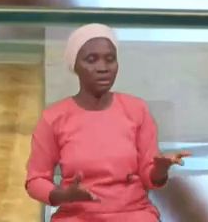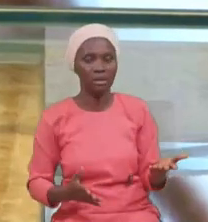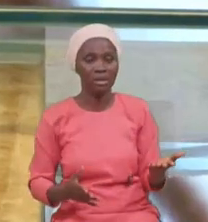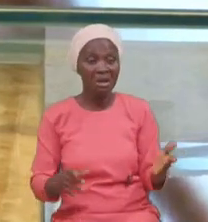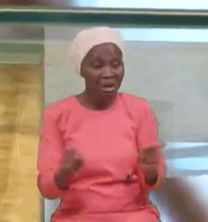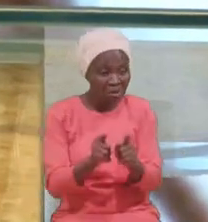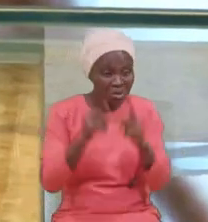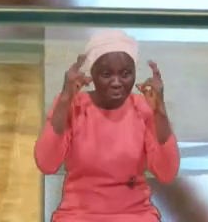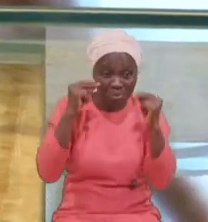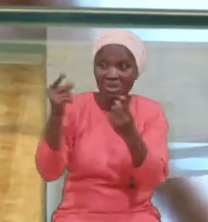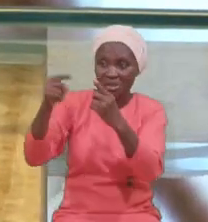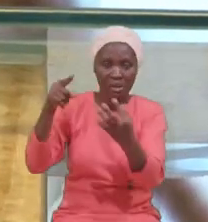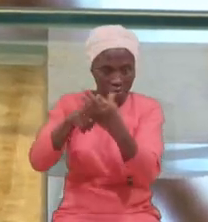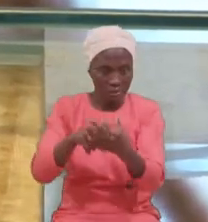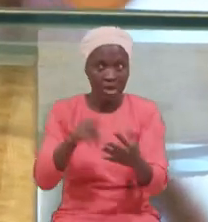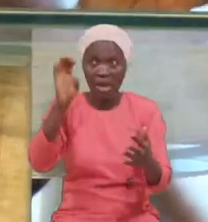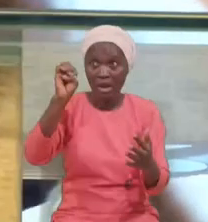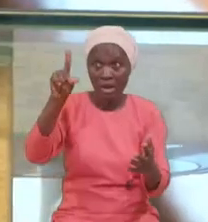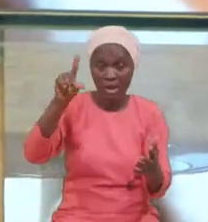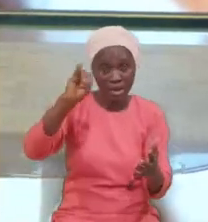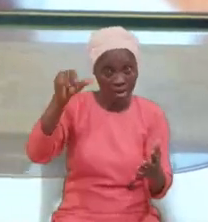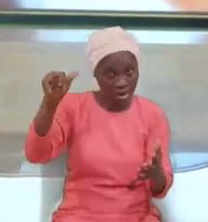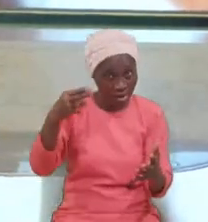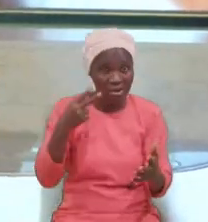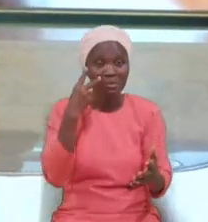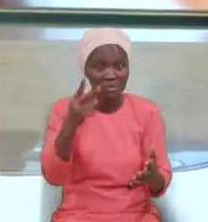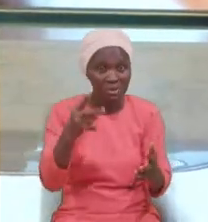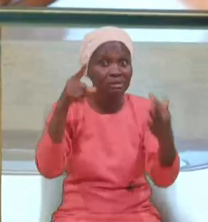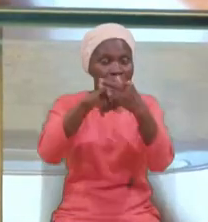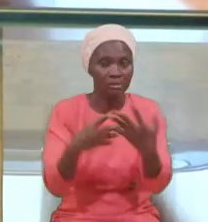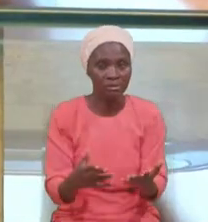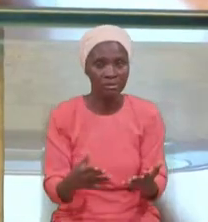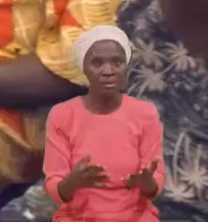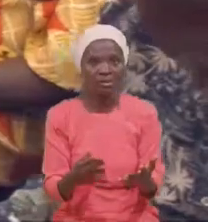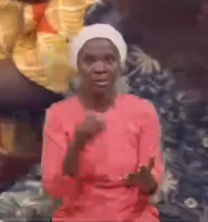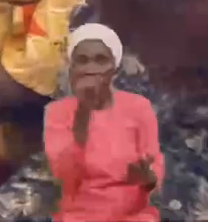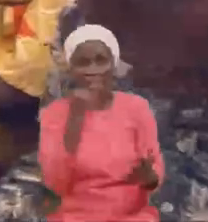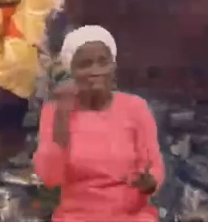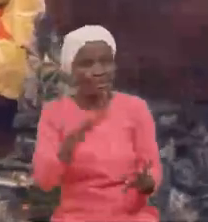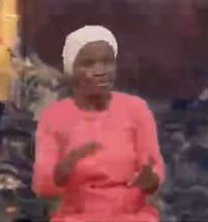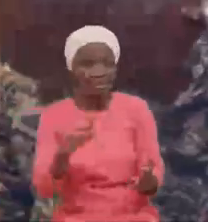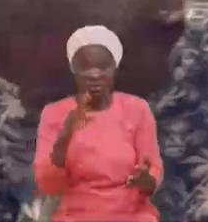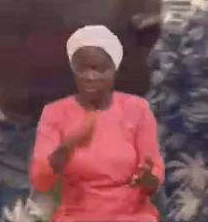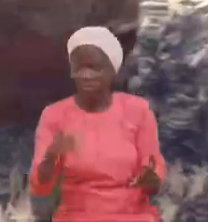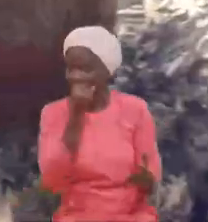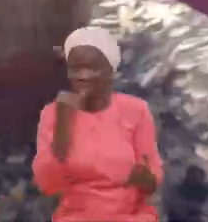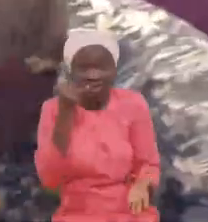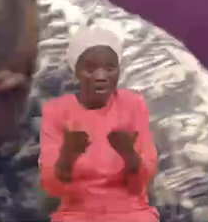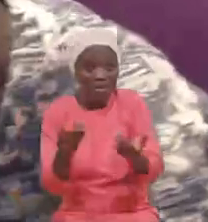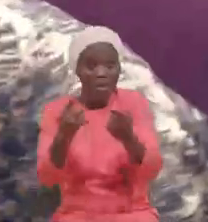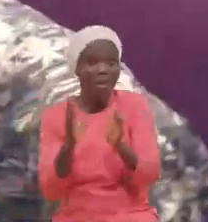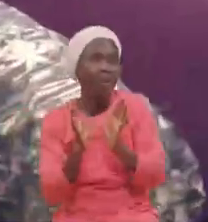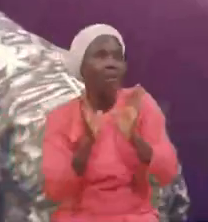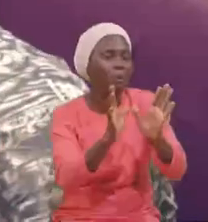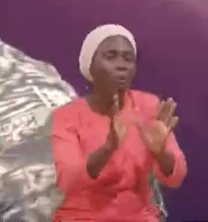maintenant. Même Moïse est venu. Même Élie est venu. Les enfants d'Israël, prématurément, pourraient